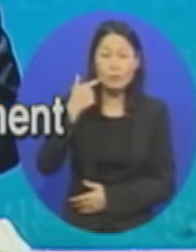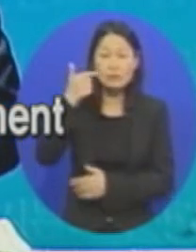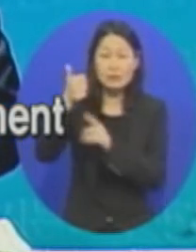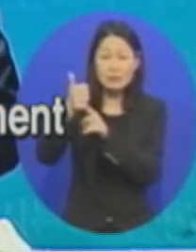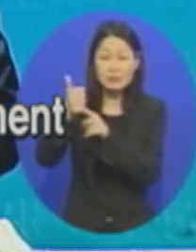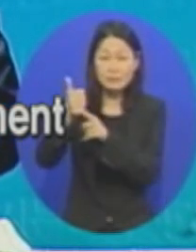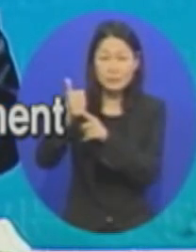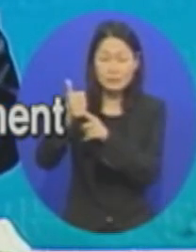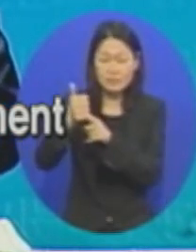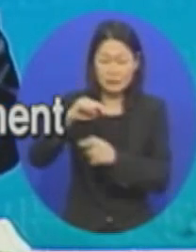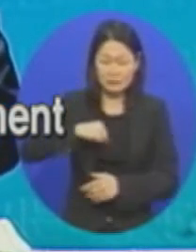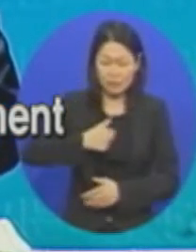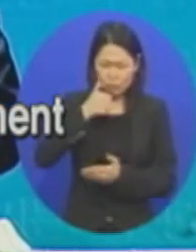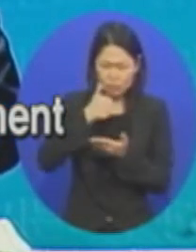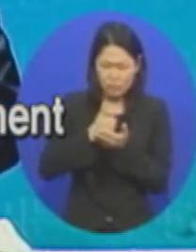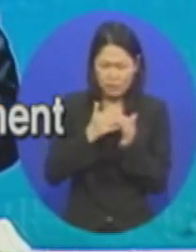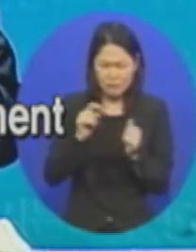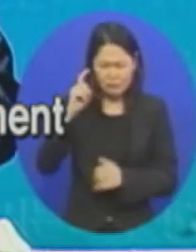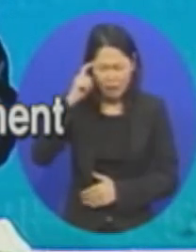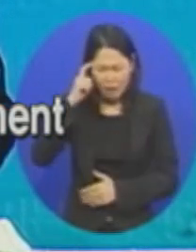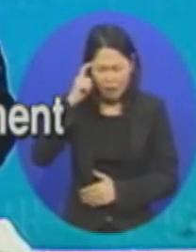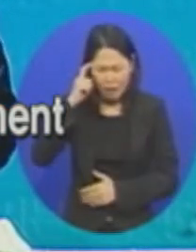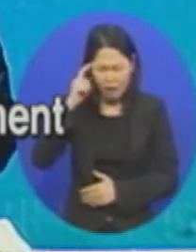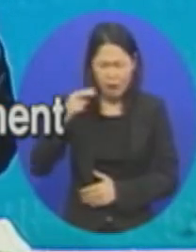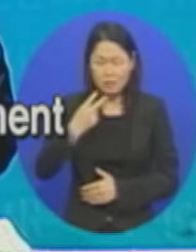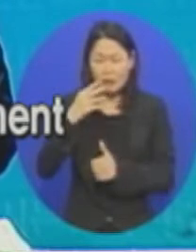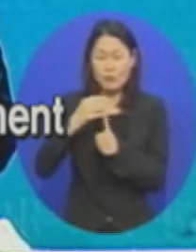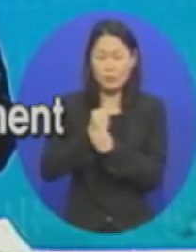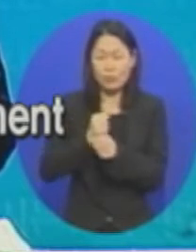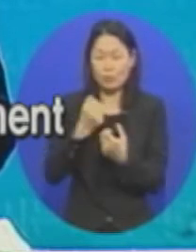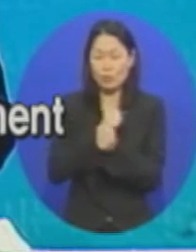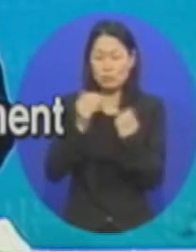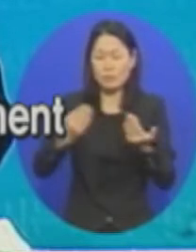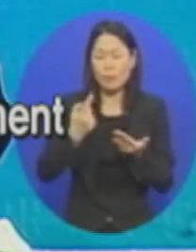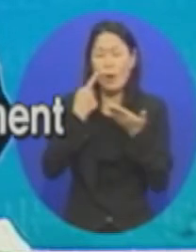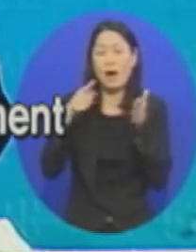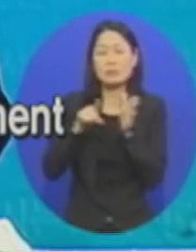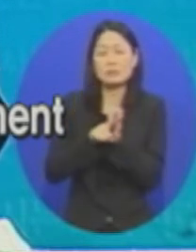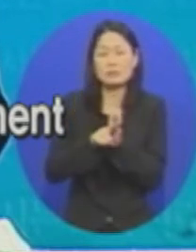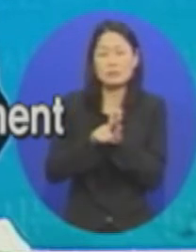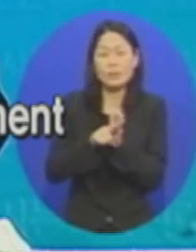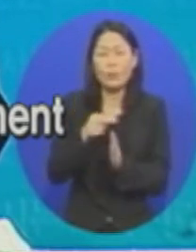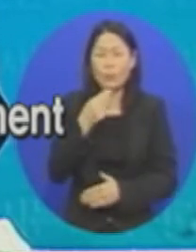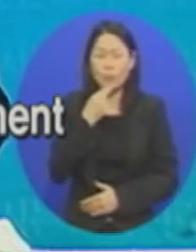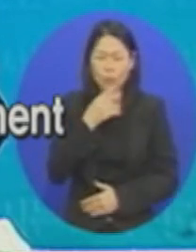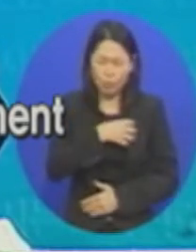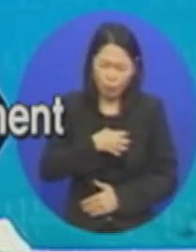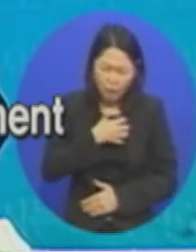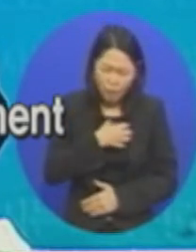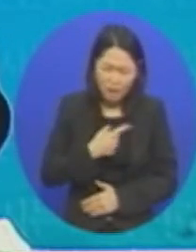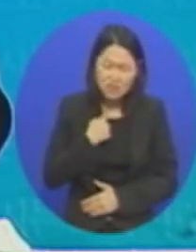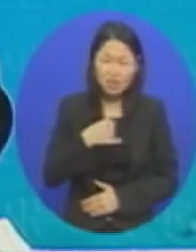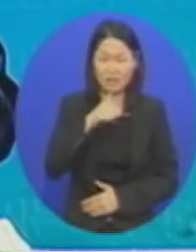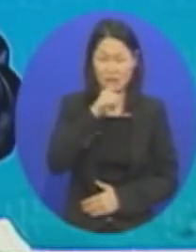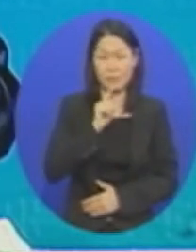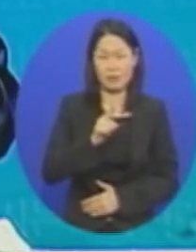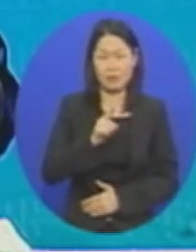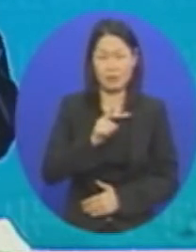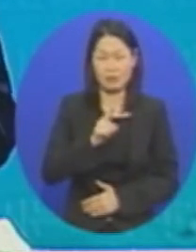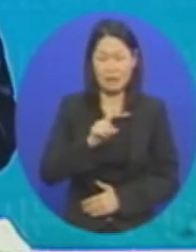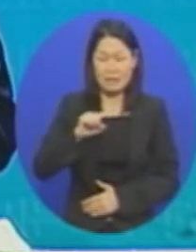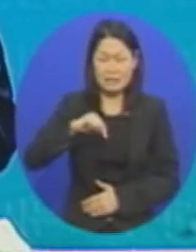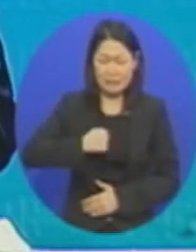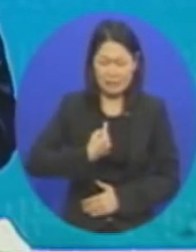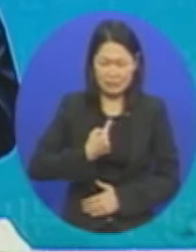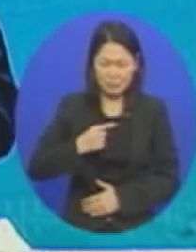죄인이라는 생각에 사로 잡히고 용서 받았다는 확신을 갖지 못하고 괴로워 하셨던 때가 있었다 그래요 아무리